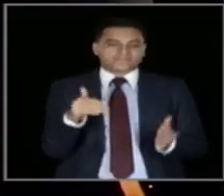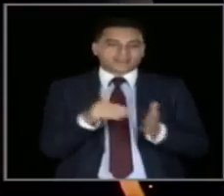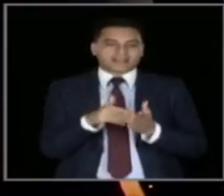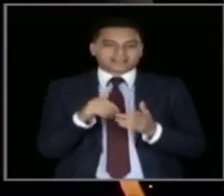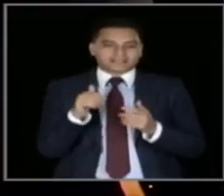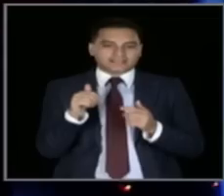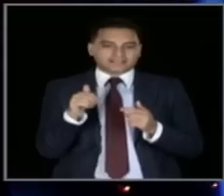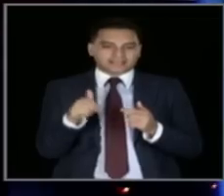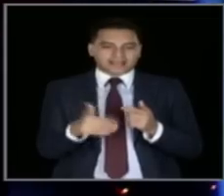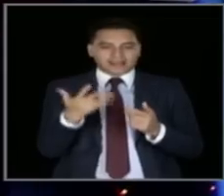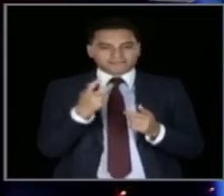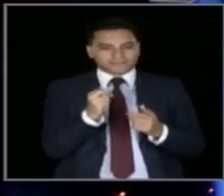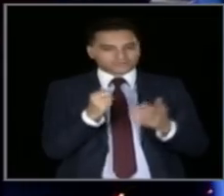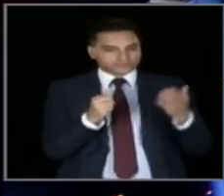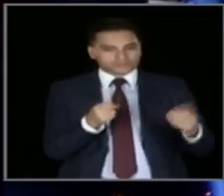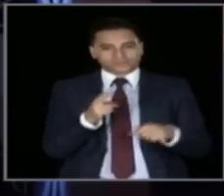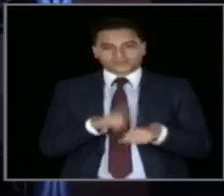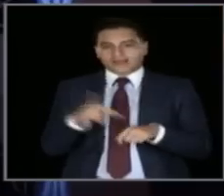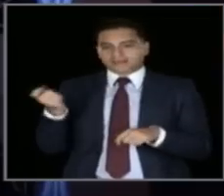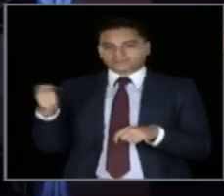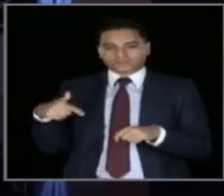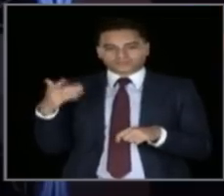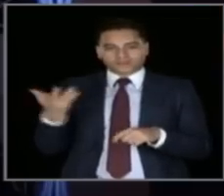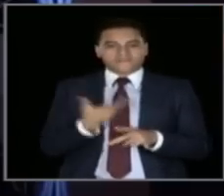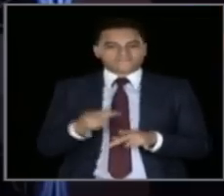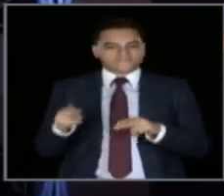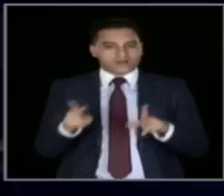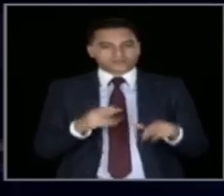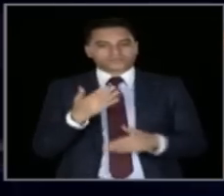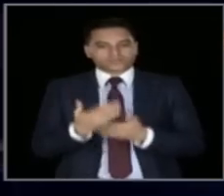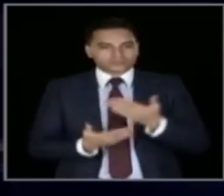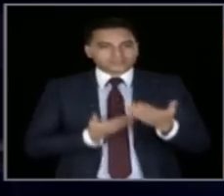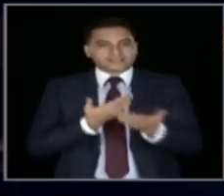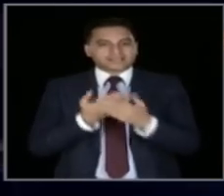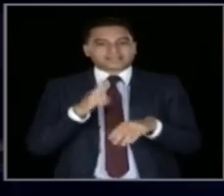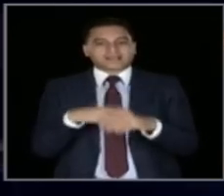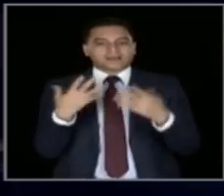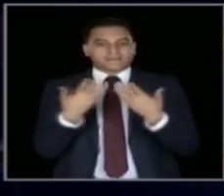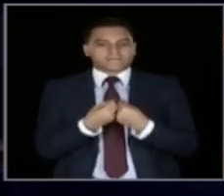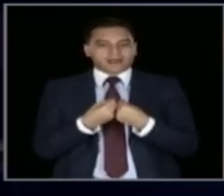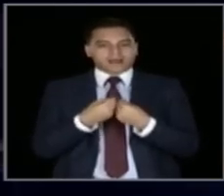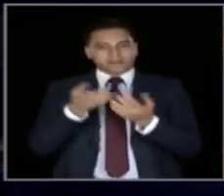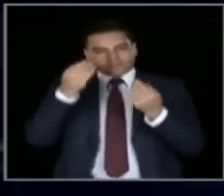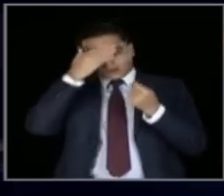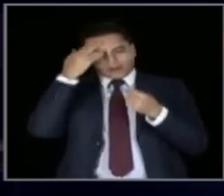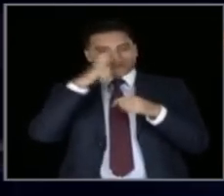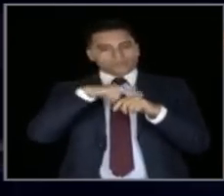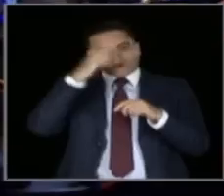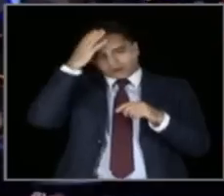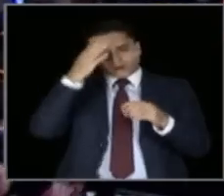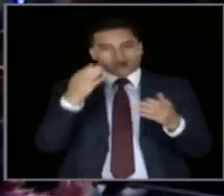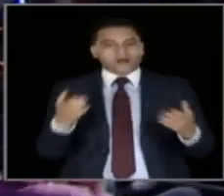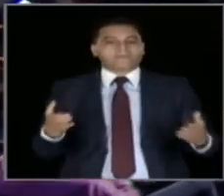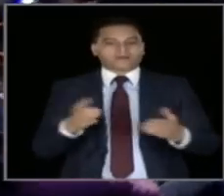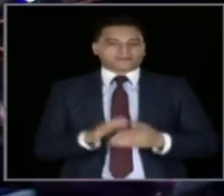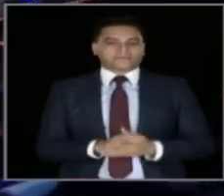25، العراب 65. هنخرج فاصل وهنرجع مره تانيه مع فقره المعرفه والعباقره.